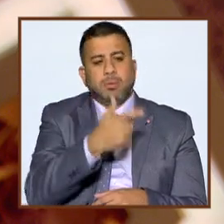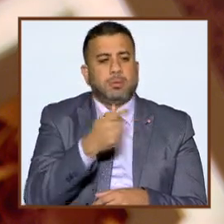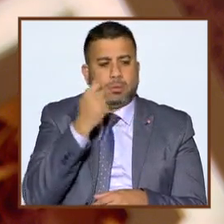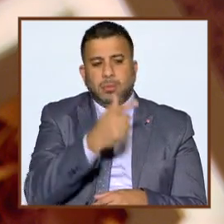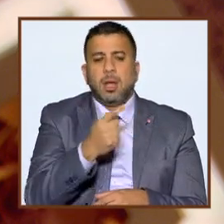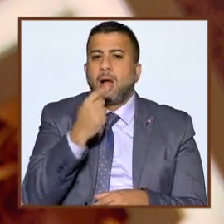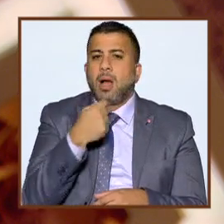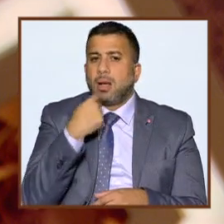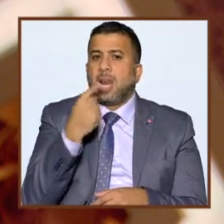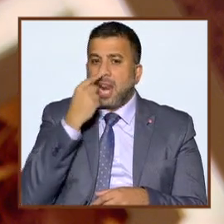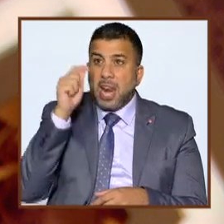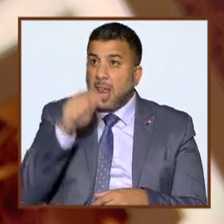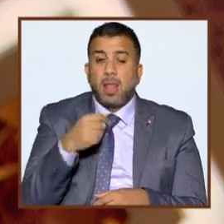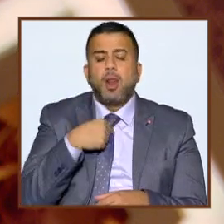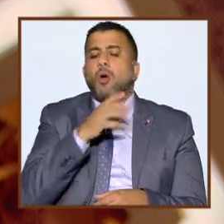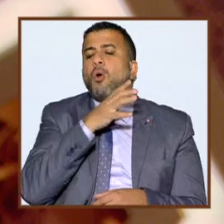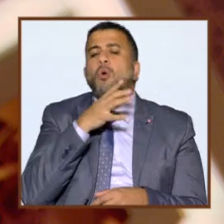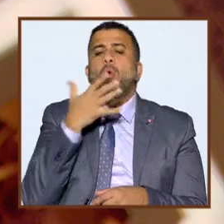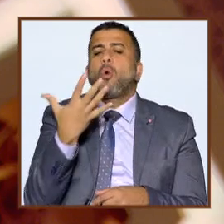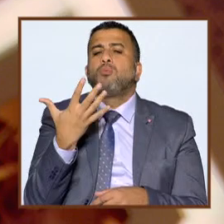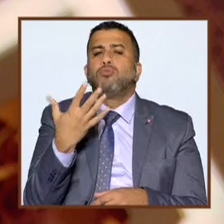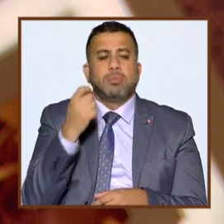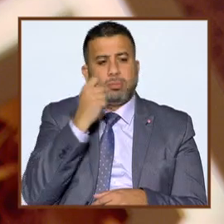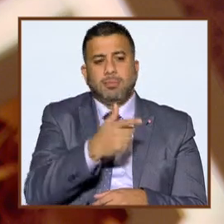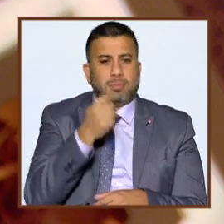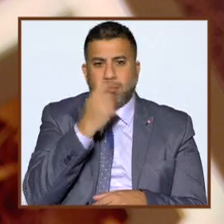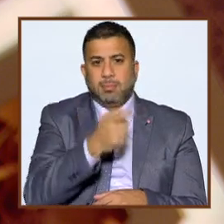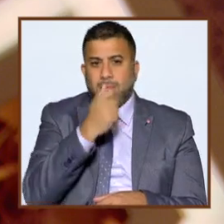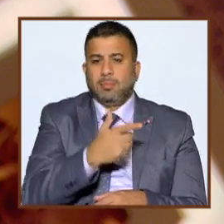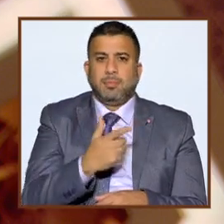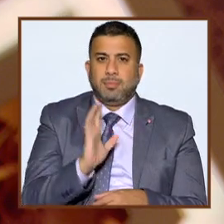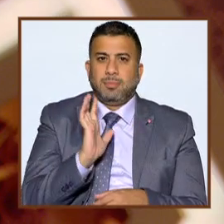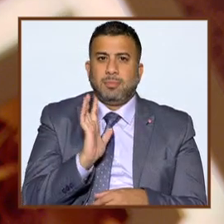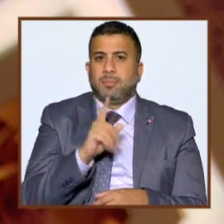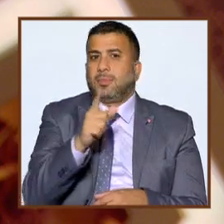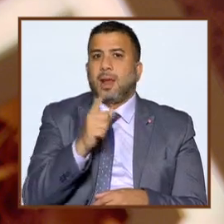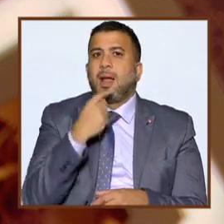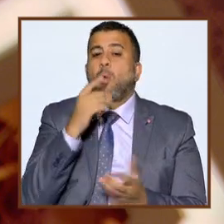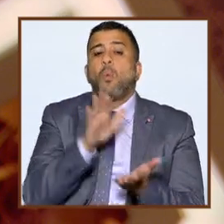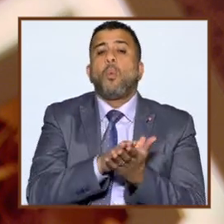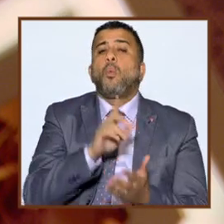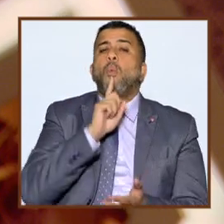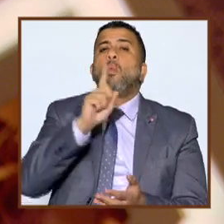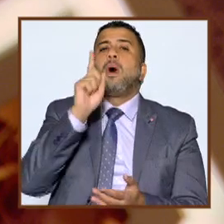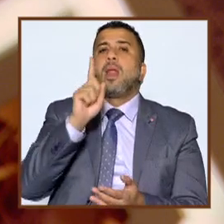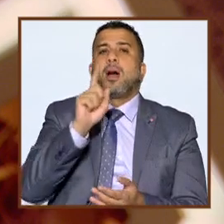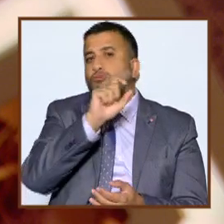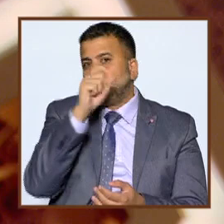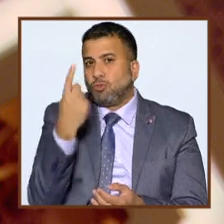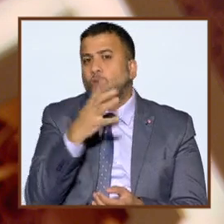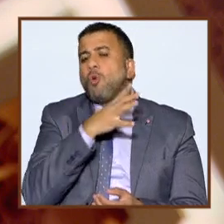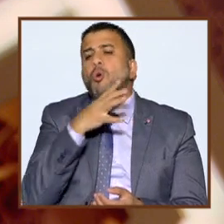أو نذرا بعطي 500 ريال، ويقصد هنا الحلف. وبعض الناس يقول نذر أني بعطيك 500 ريال